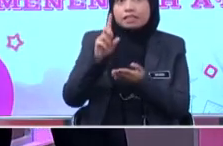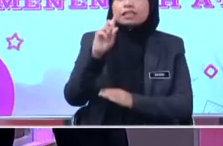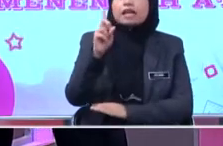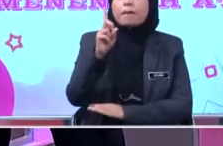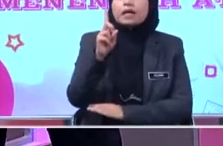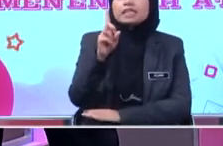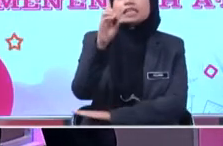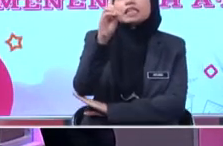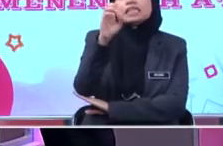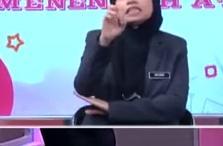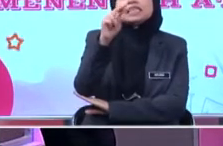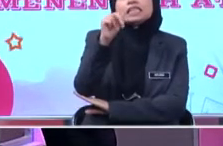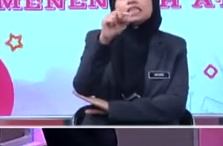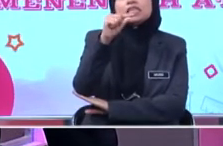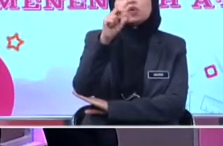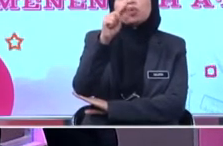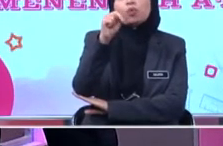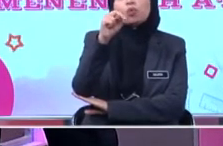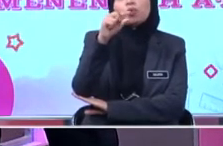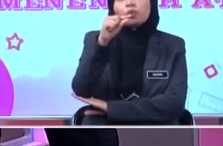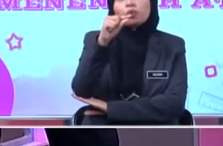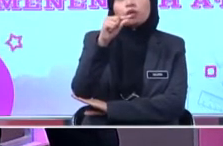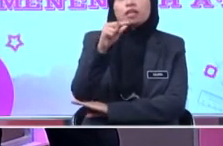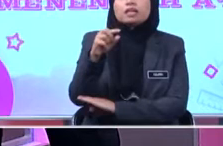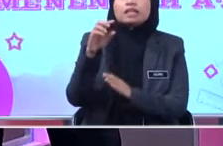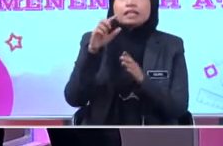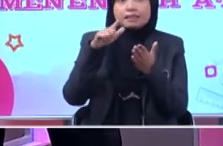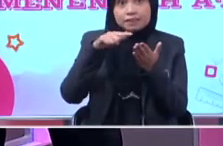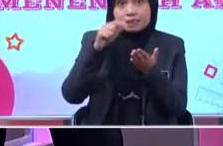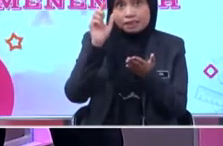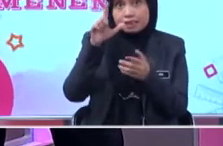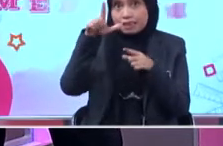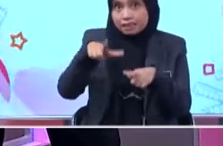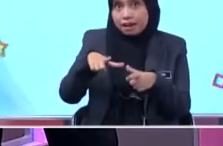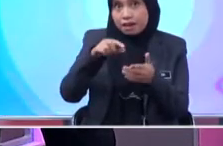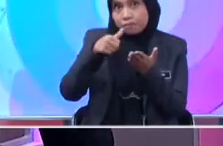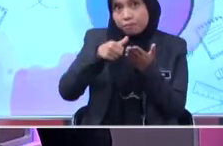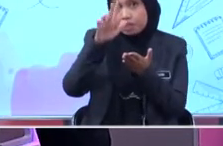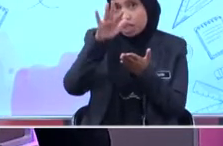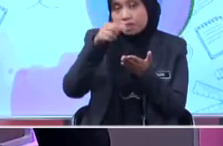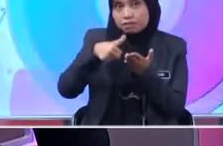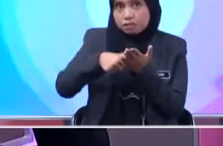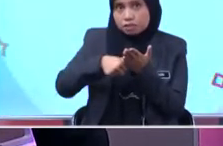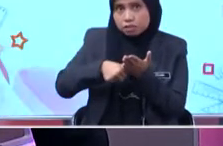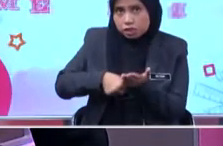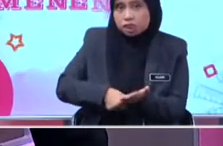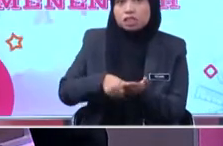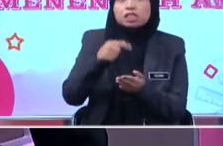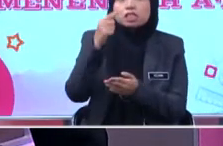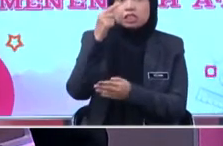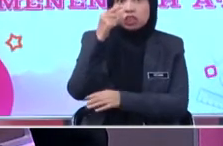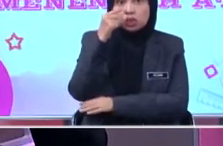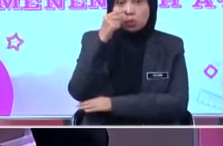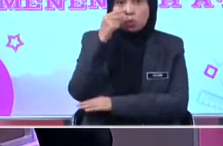hidung jadi kita kenal Letakkan jari qt di hidung nih ujung taper untuk kita kalau ada getaran di